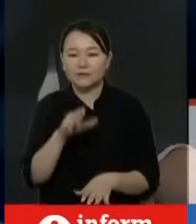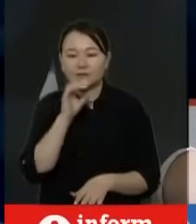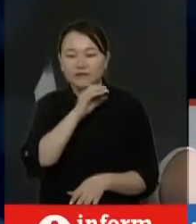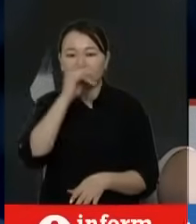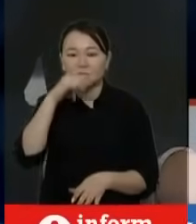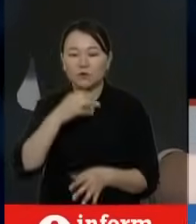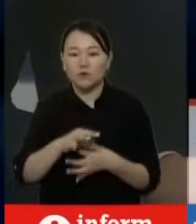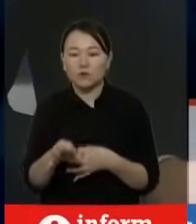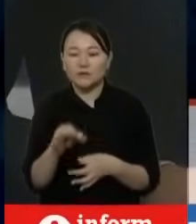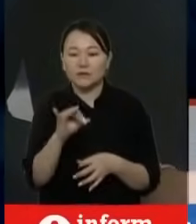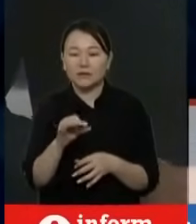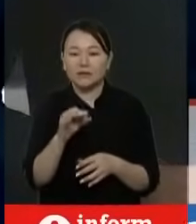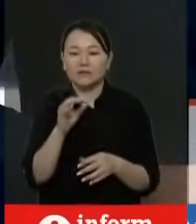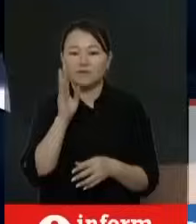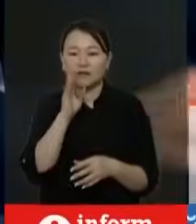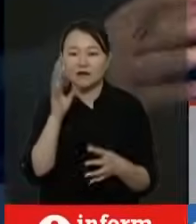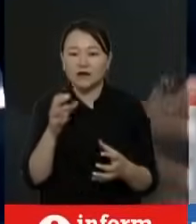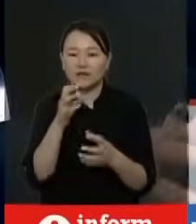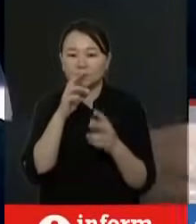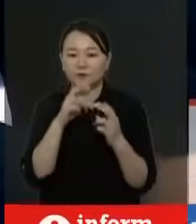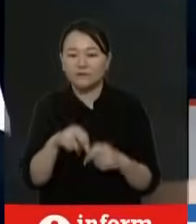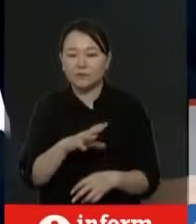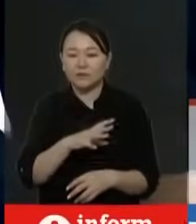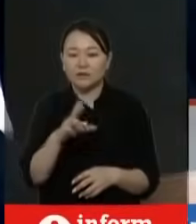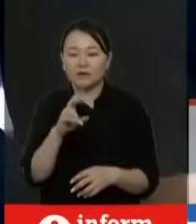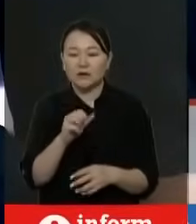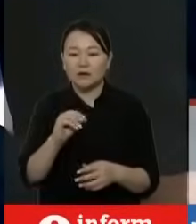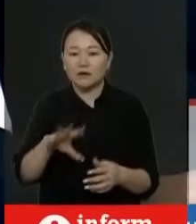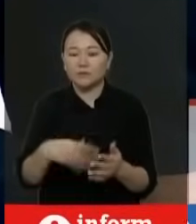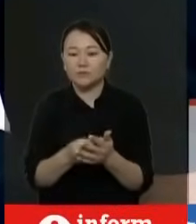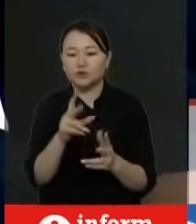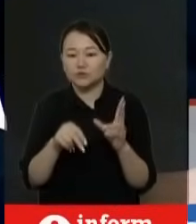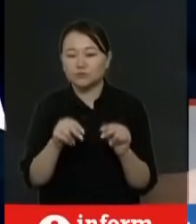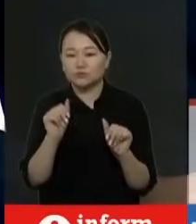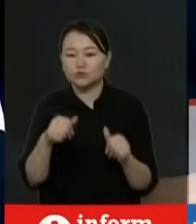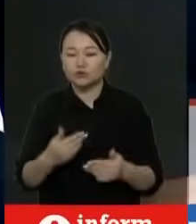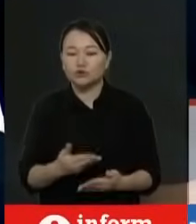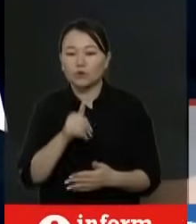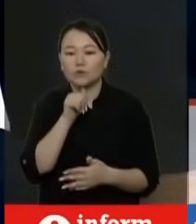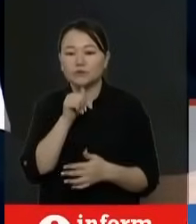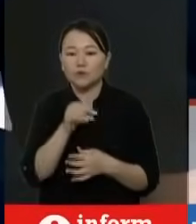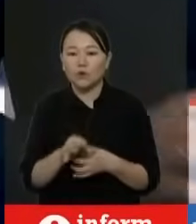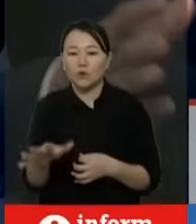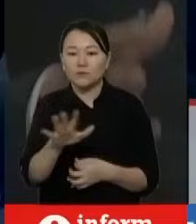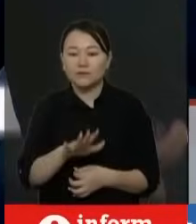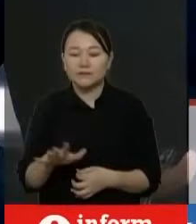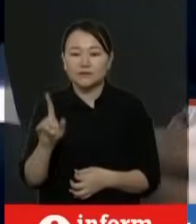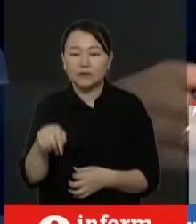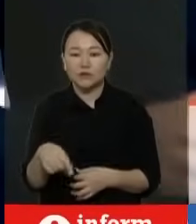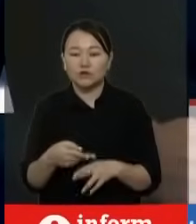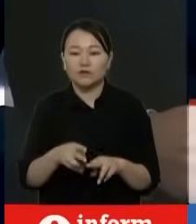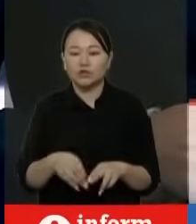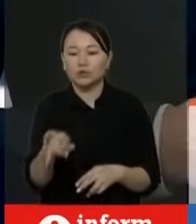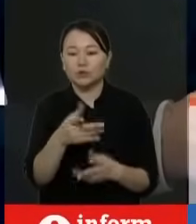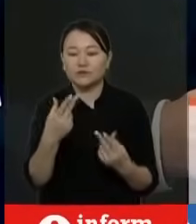область и проинспектировал водохранилище. На компенсацию смогут рассчитывать и жители Костанайской области. В регионе,